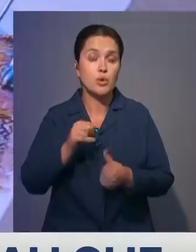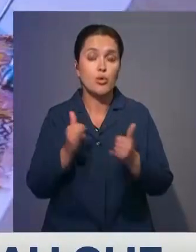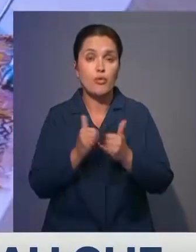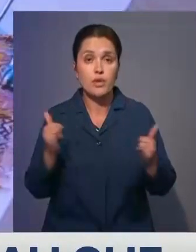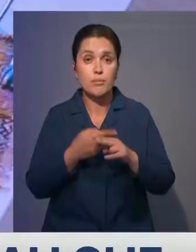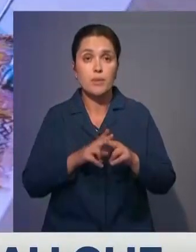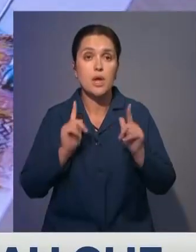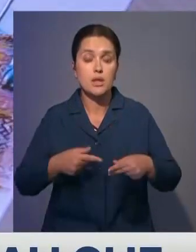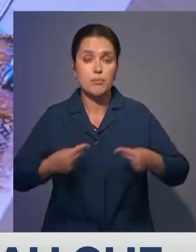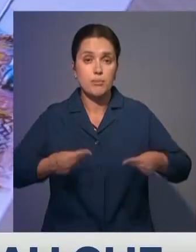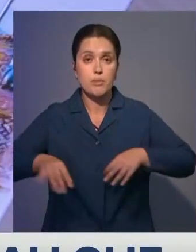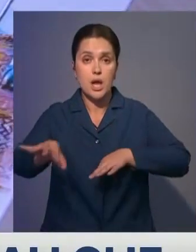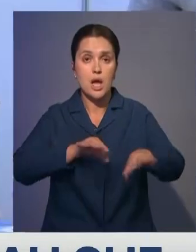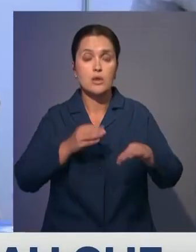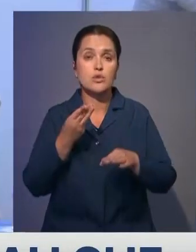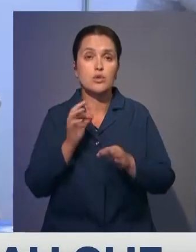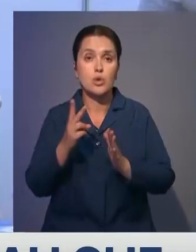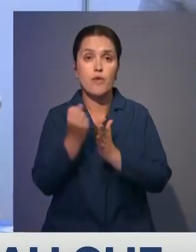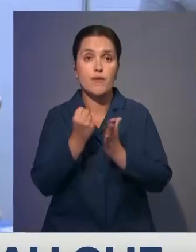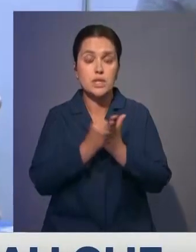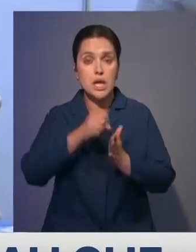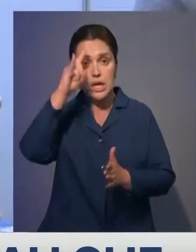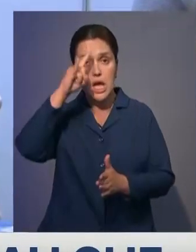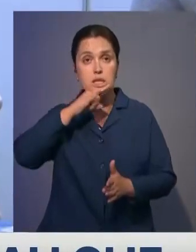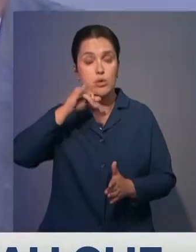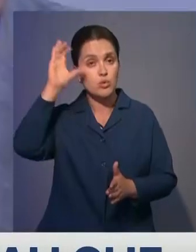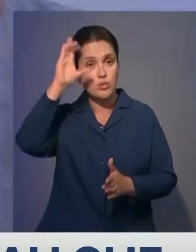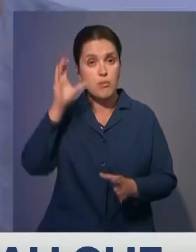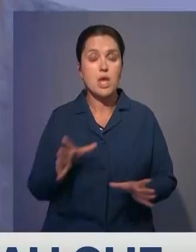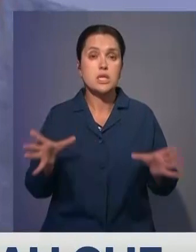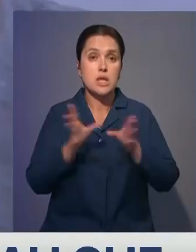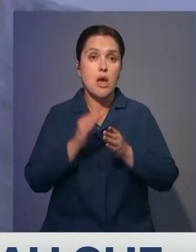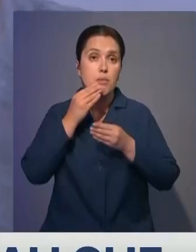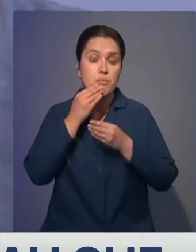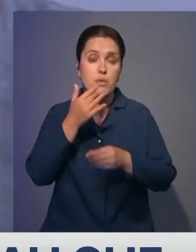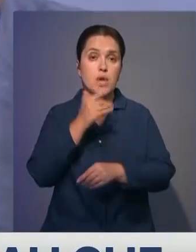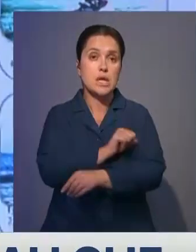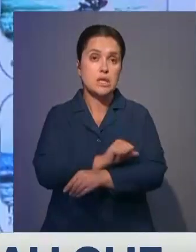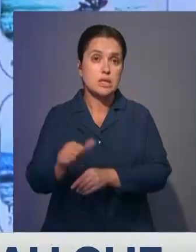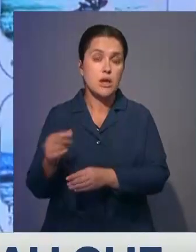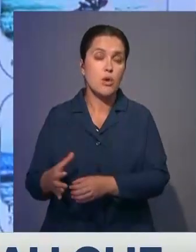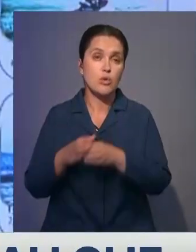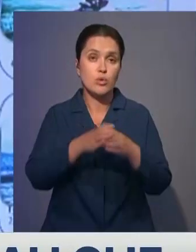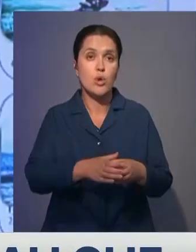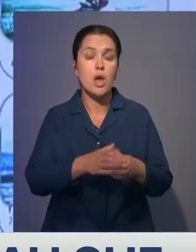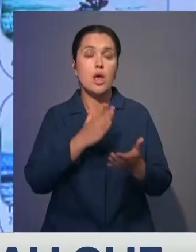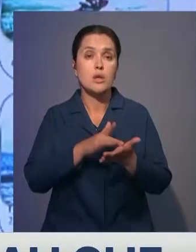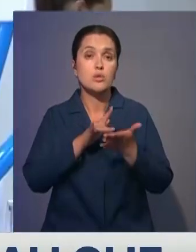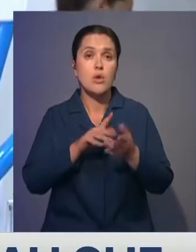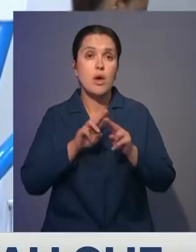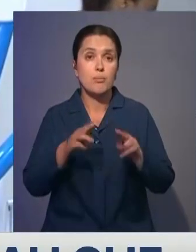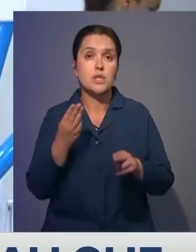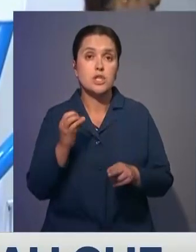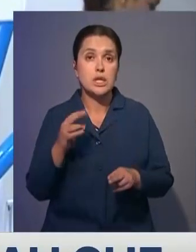одобрен проект шелковой визы между Казахстаном и Узбекистаном для совместного привлечения иностранных туристов. Аналог шенгенской визы